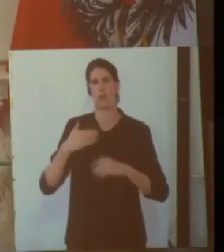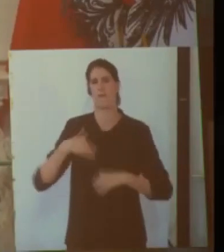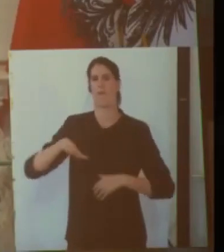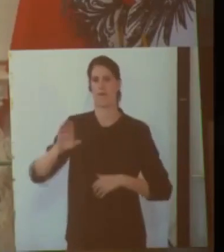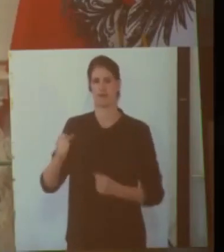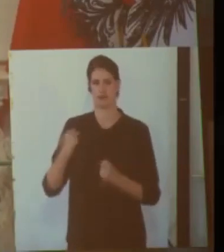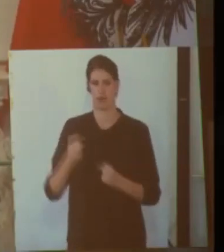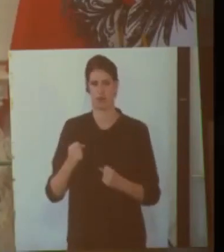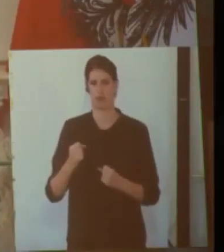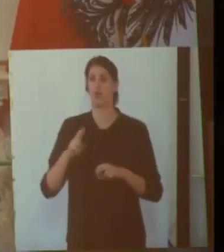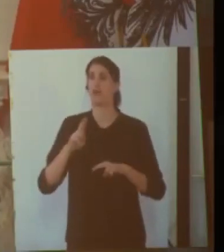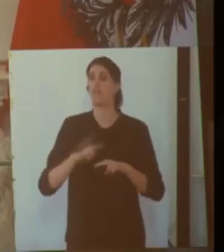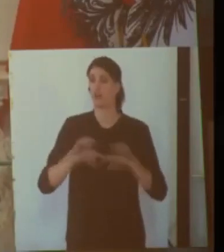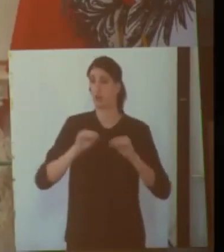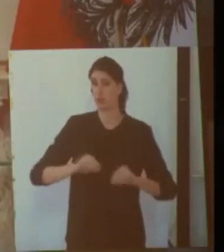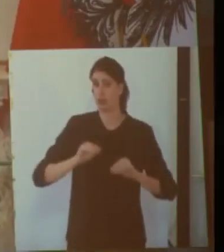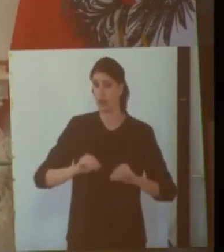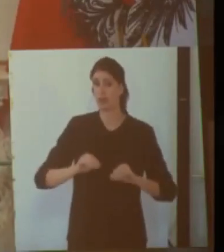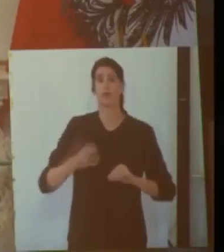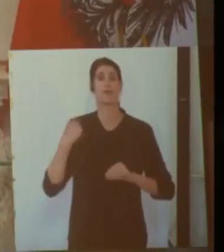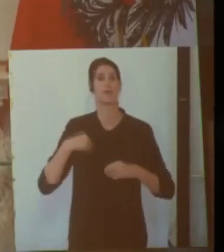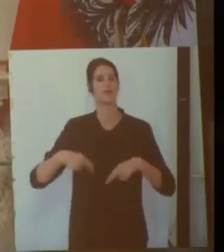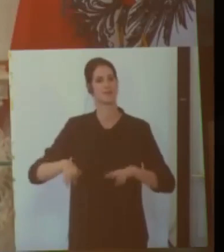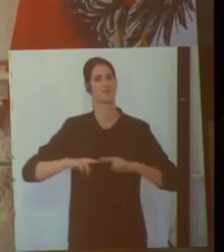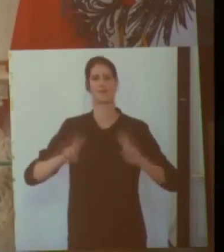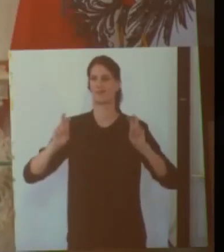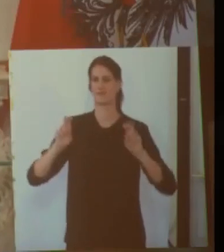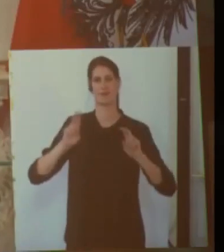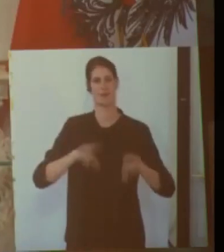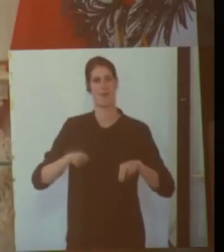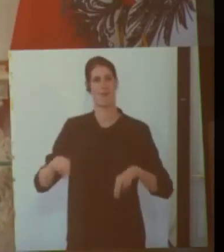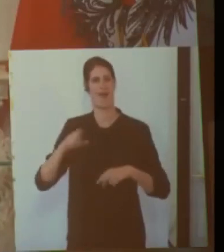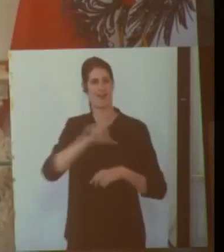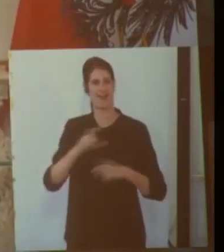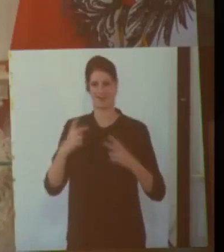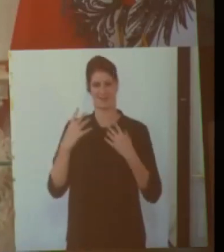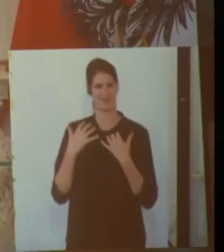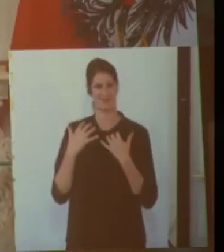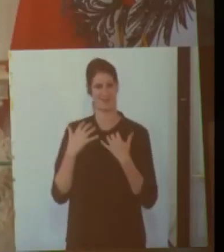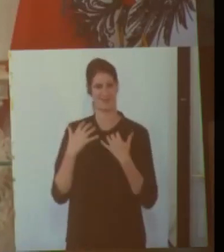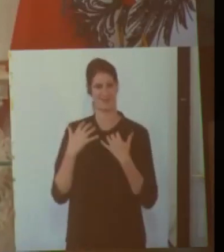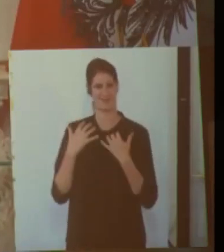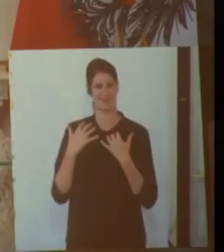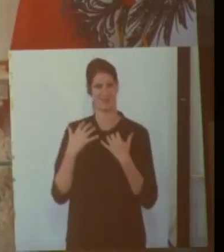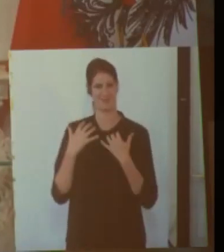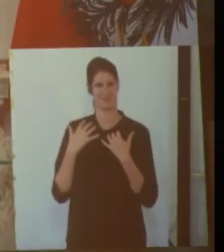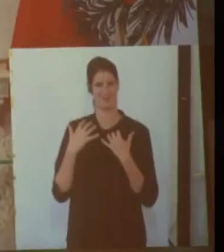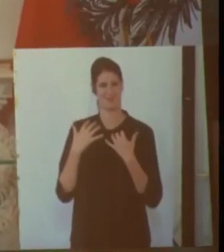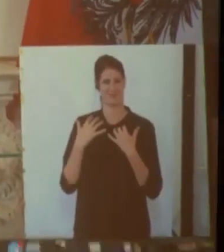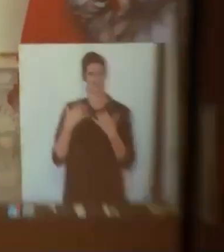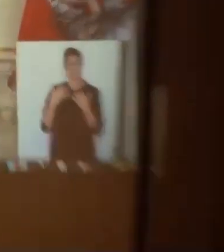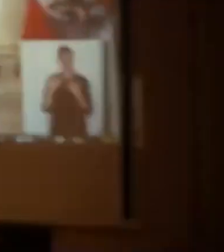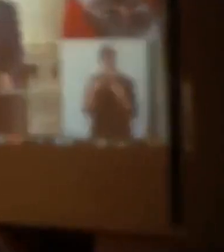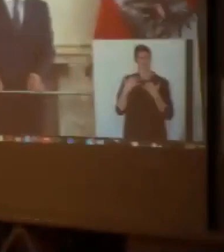Unterricht nicht von zu Hause, sondern wieder physisch präsent in den Klassen stattfindet. Also es gibt jetzt immer